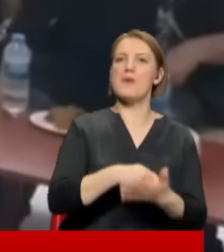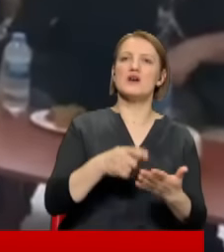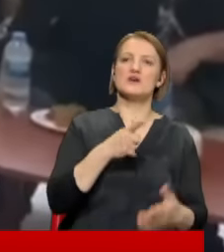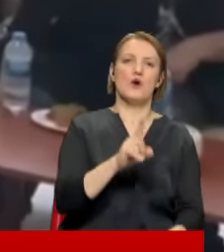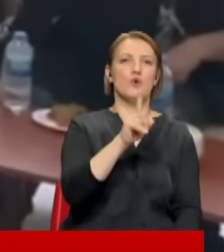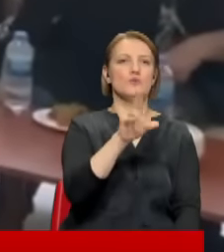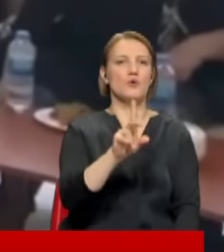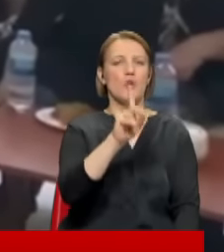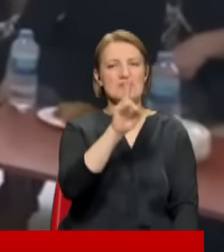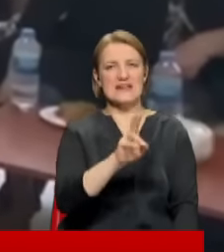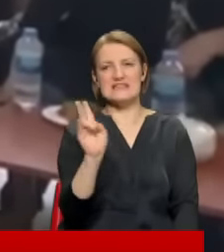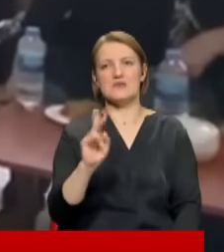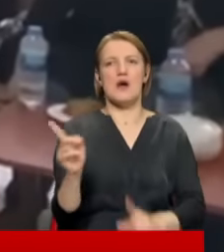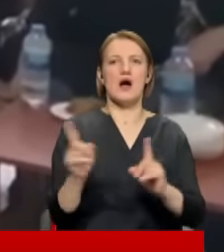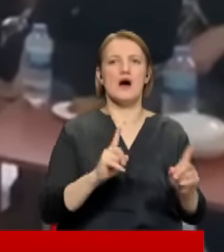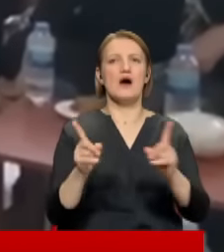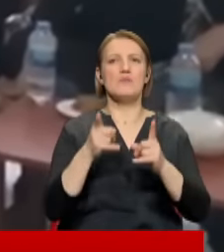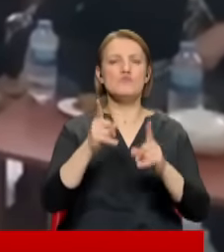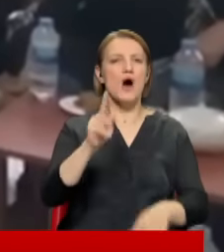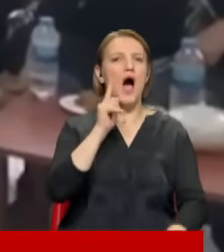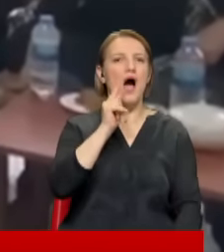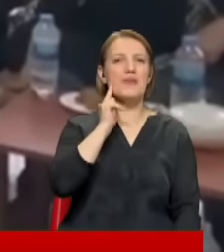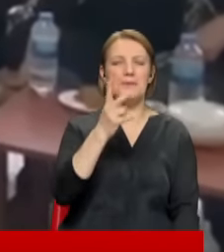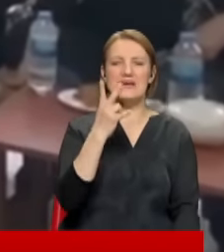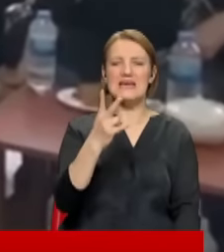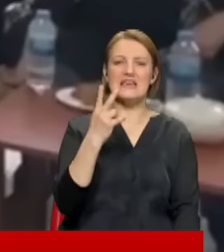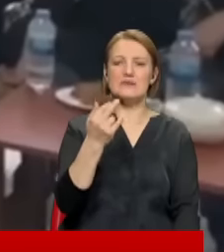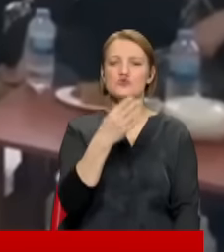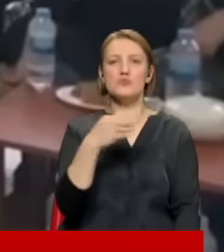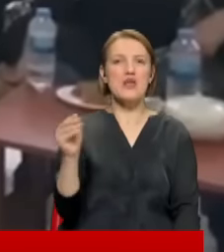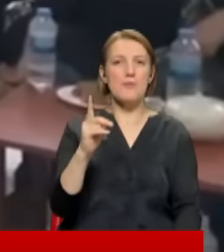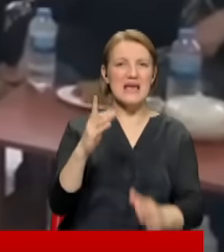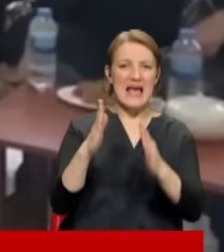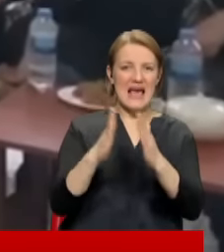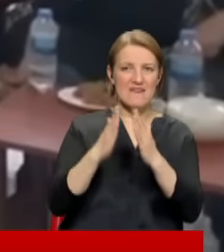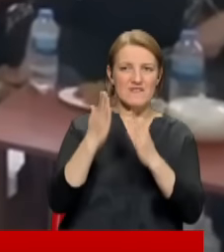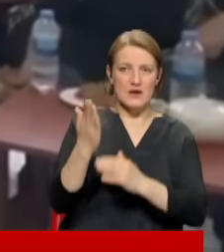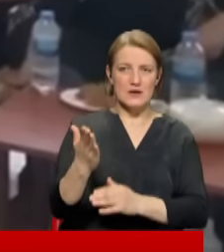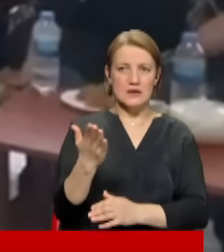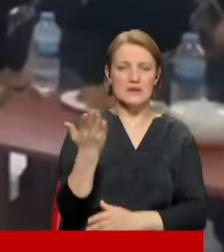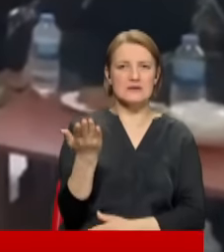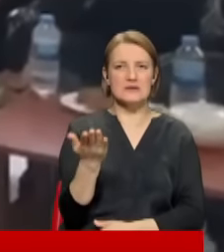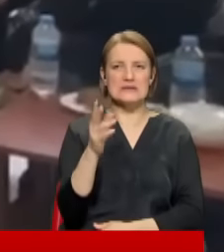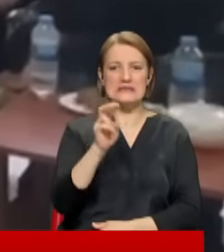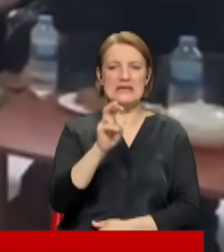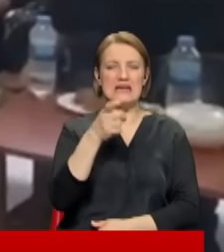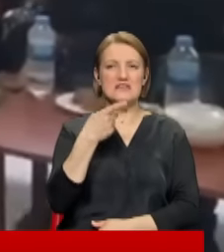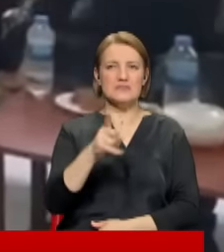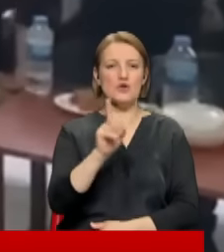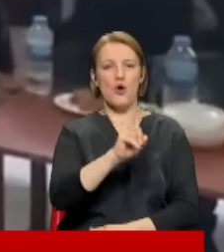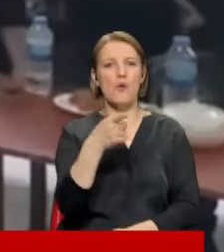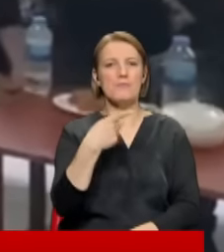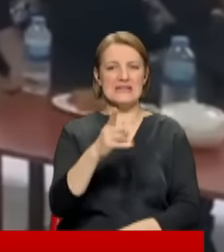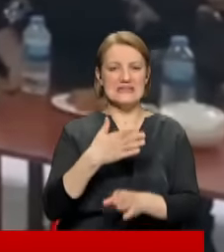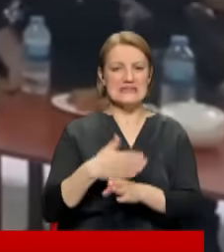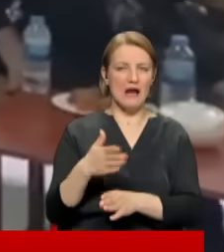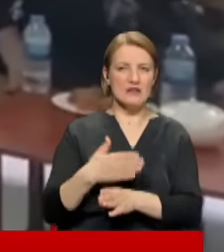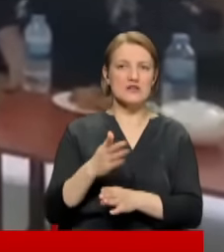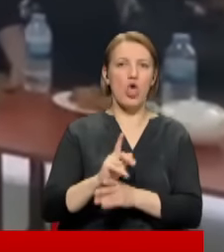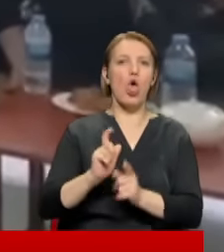ağlıyor 18 ile 20 arası. Bu adam 2-2,5 milyonluk bir evi, yani 8 bin 10 bin lira